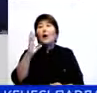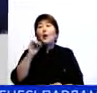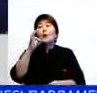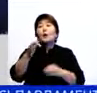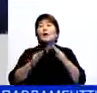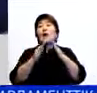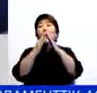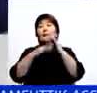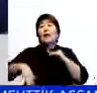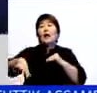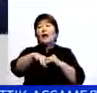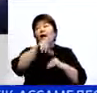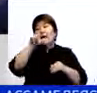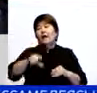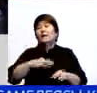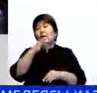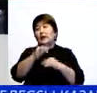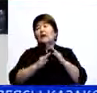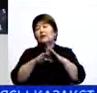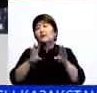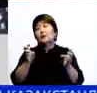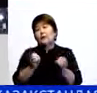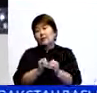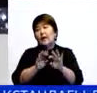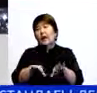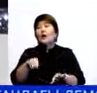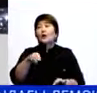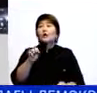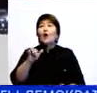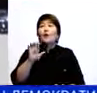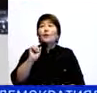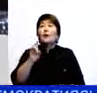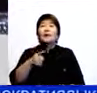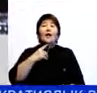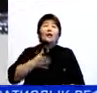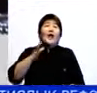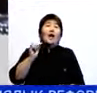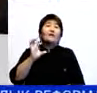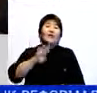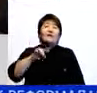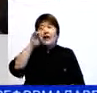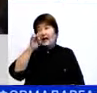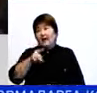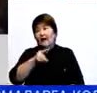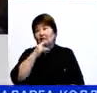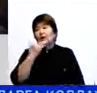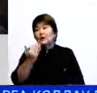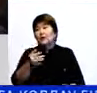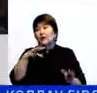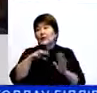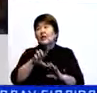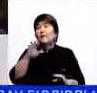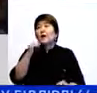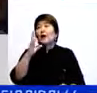айлағы адамзаттың ғарыштық бесігі болып қала бермек. Осы орайда Тоқтар Әубәкіров жиынға австриялықтарды Қазақстанға, соның ішінде